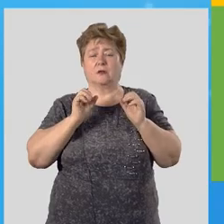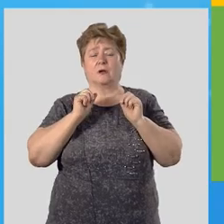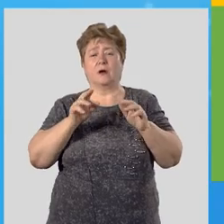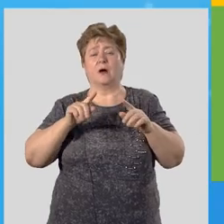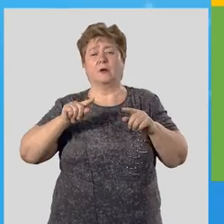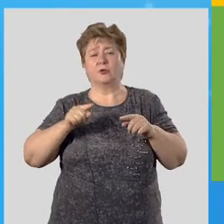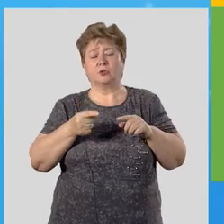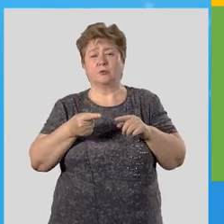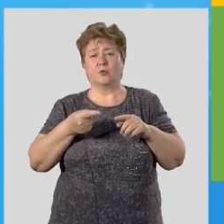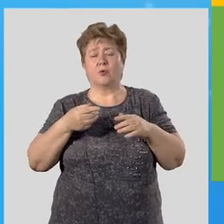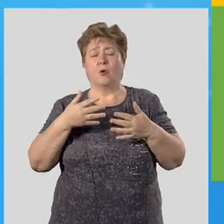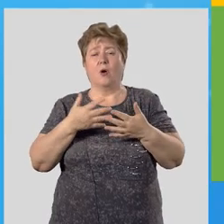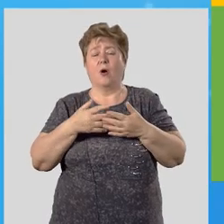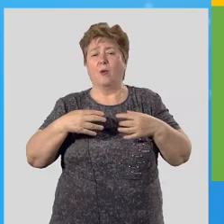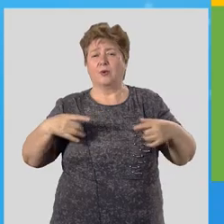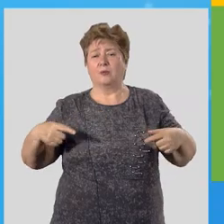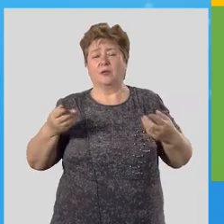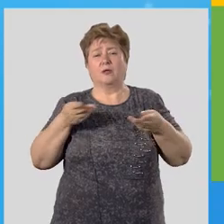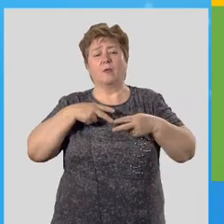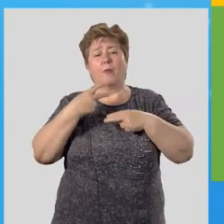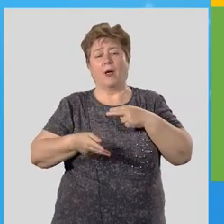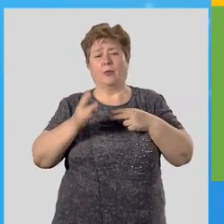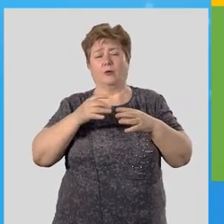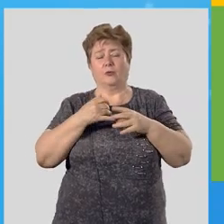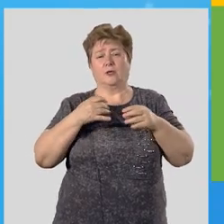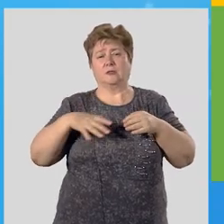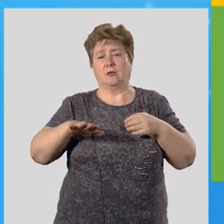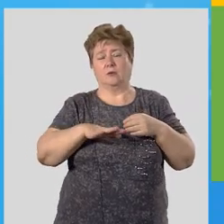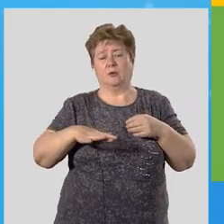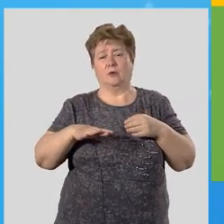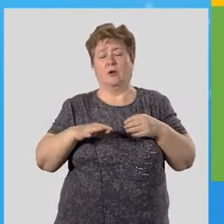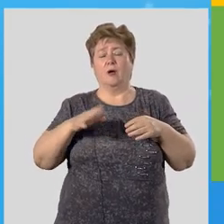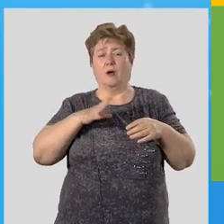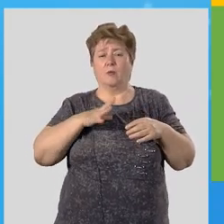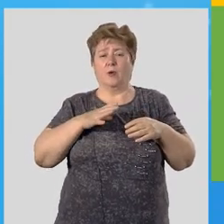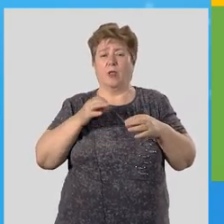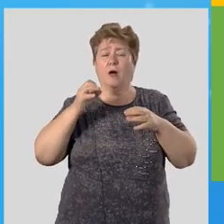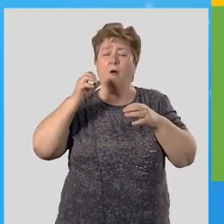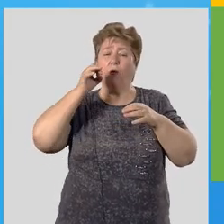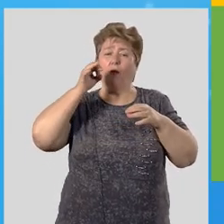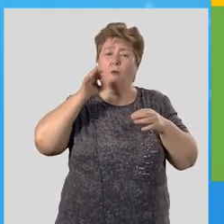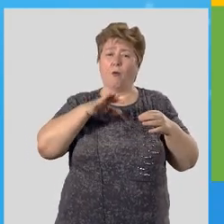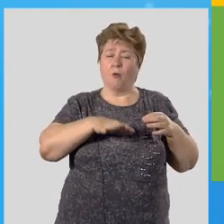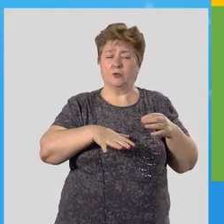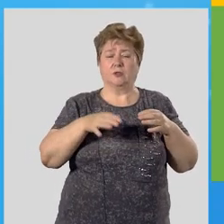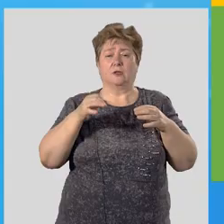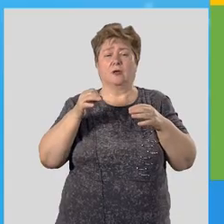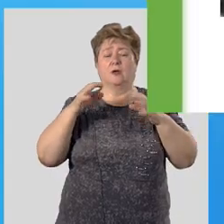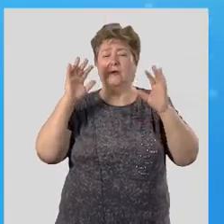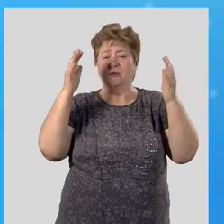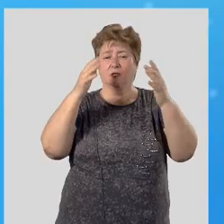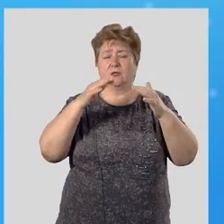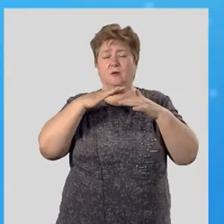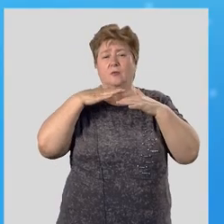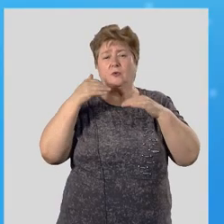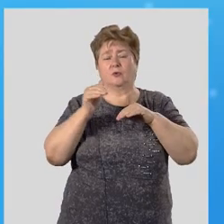как и почему предметы падают на землю. Была осень. В садах